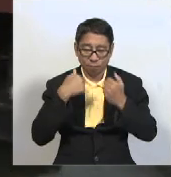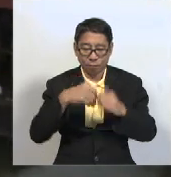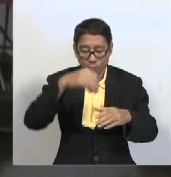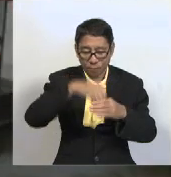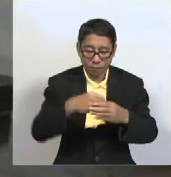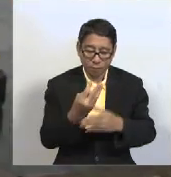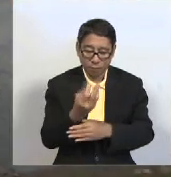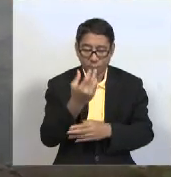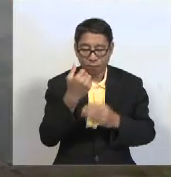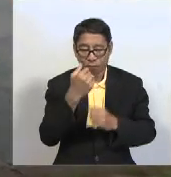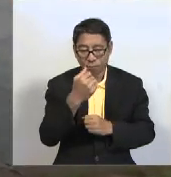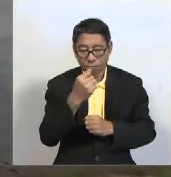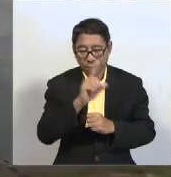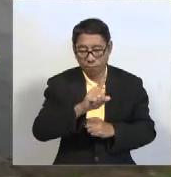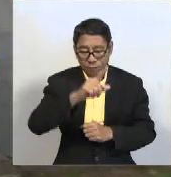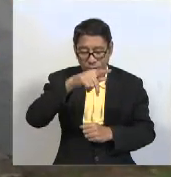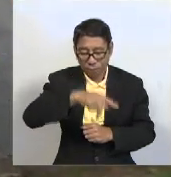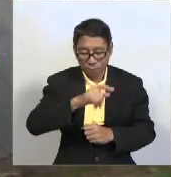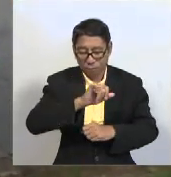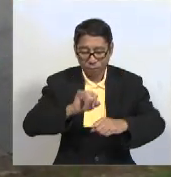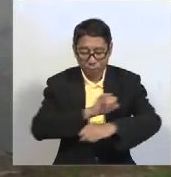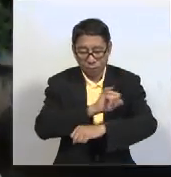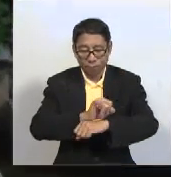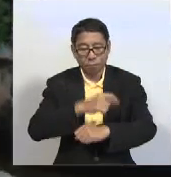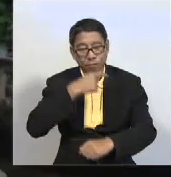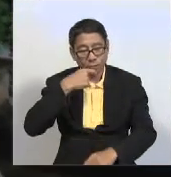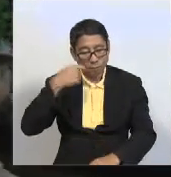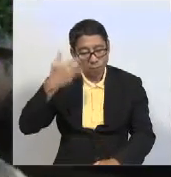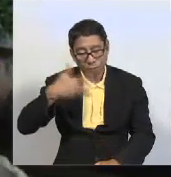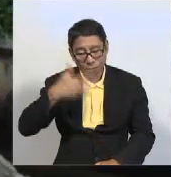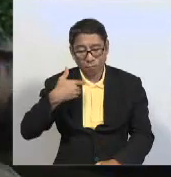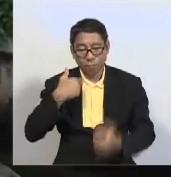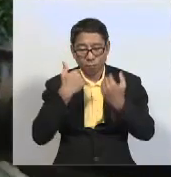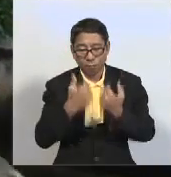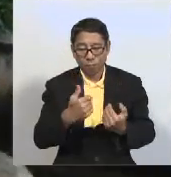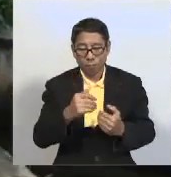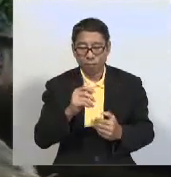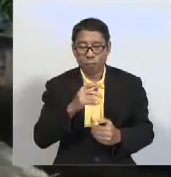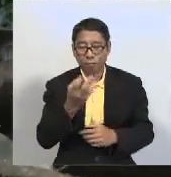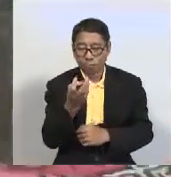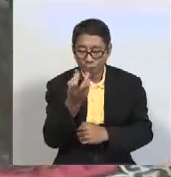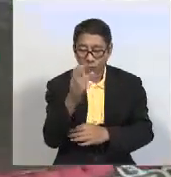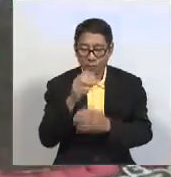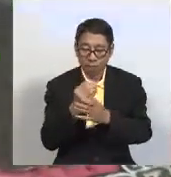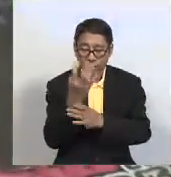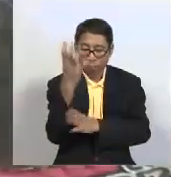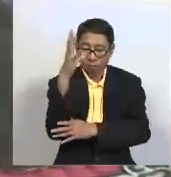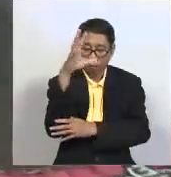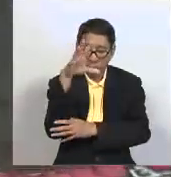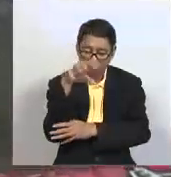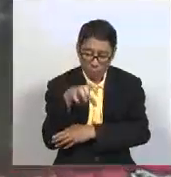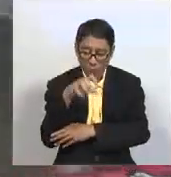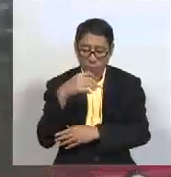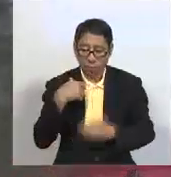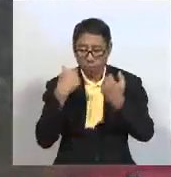ข้าวนาปีกว่า 1,000 ไร่ประสบกับปัญหาภัยแล้งที่มาเร็วกว่าทุกปีทำให้ต้นข้าวที่กำลังออกรวงขาดน้ำมาห